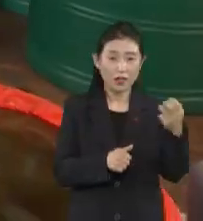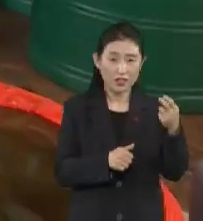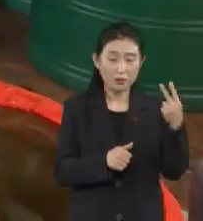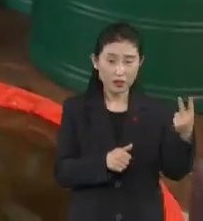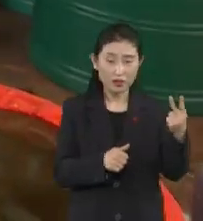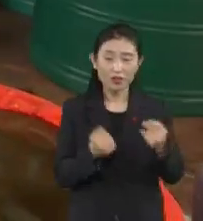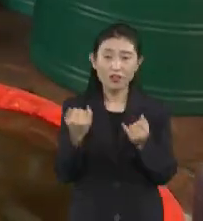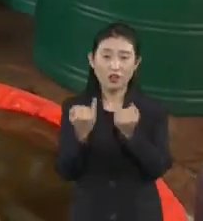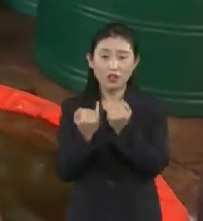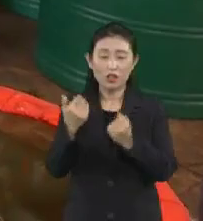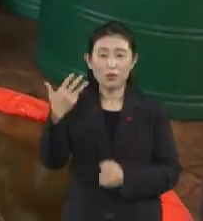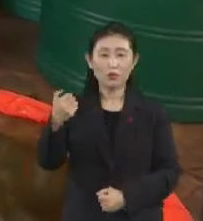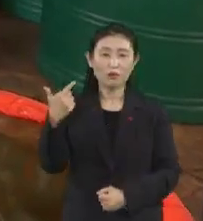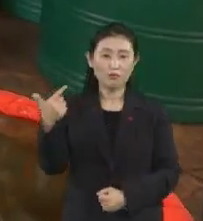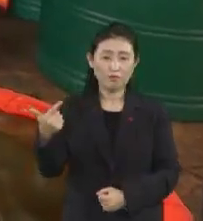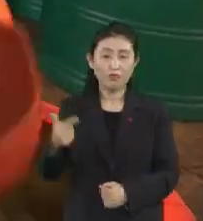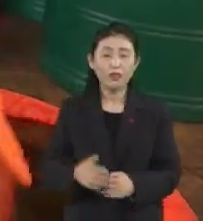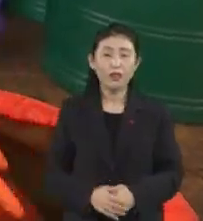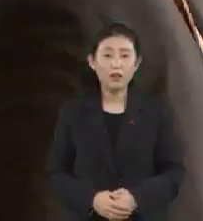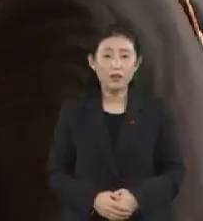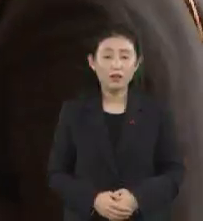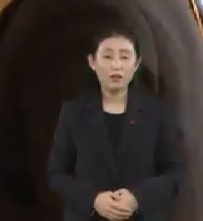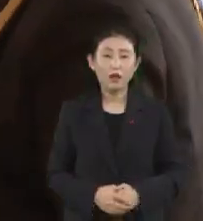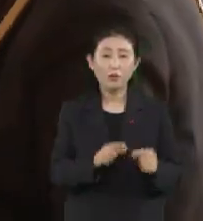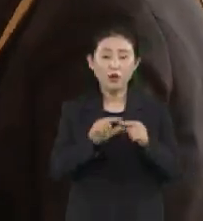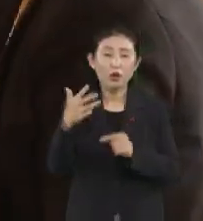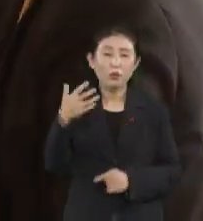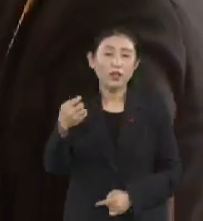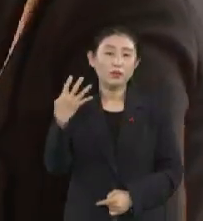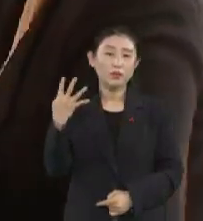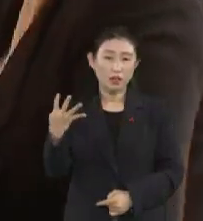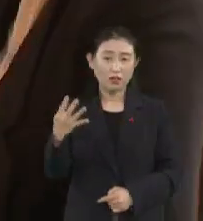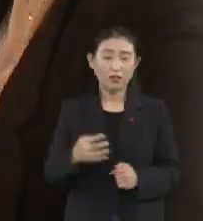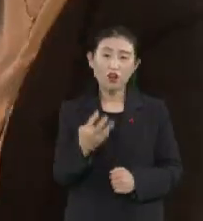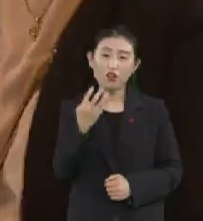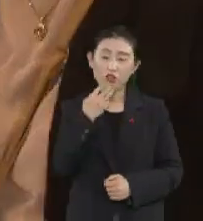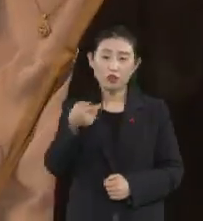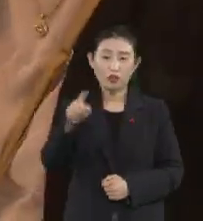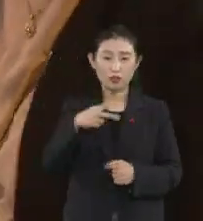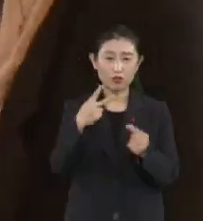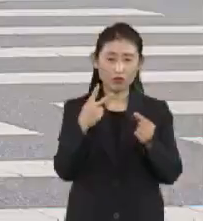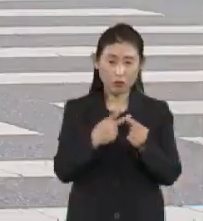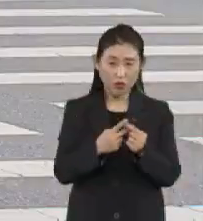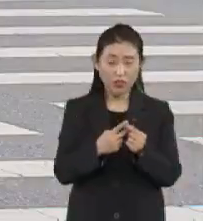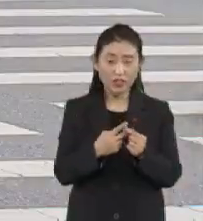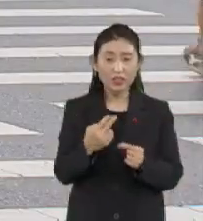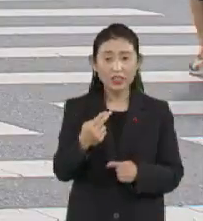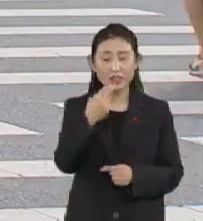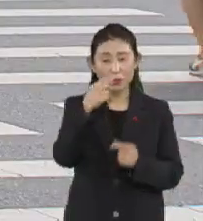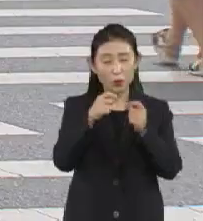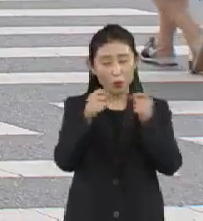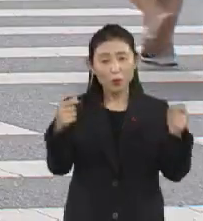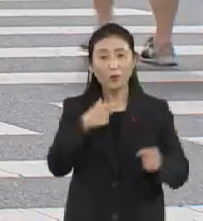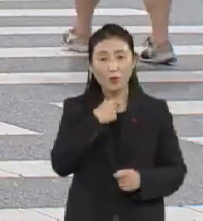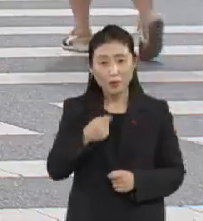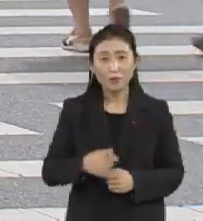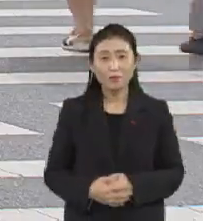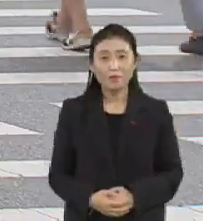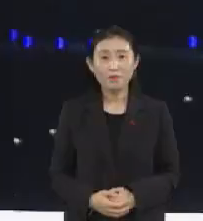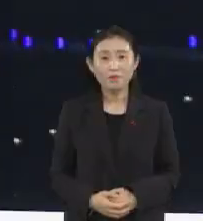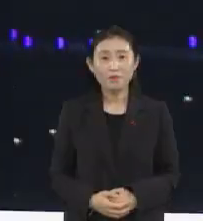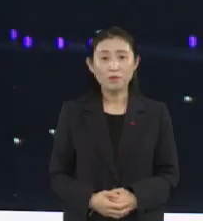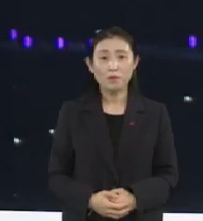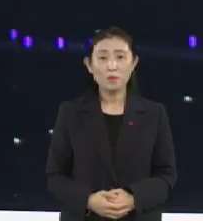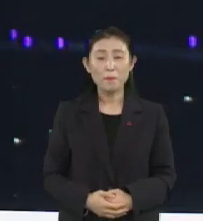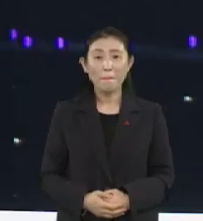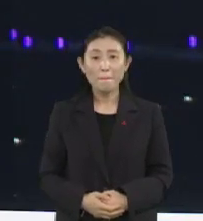82.3세, 여자 86.6세 등 84.4세로 서울에 이어 두 번째로 기대수명이 높았습니다.